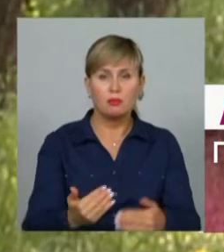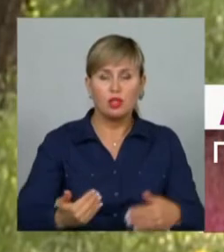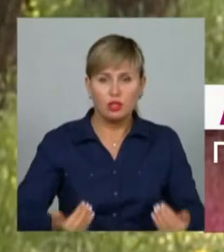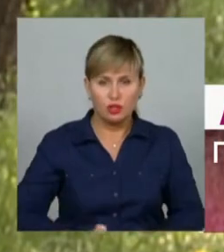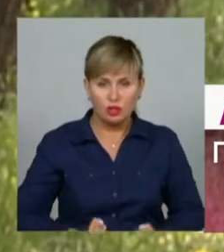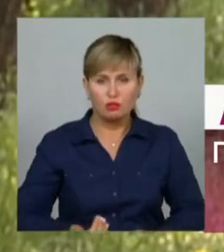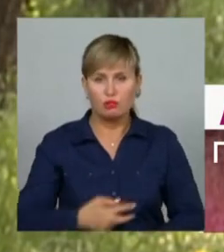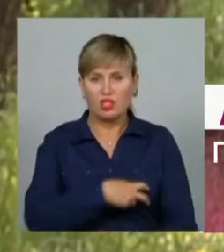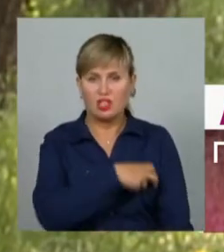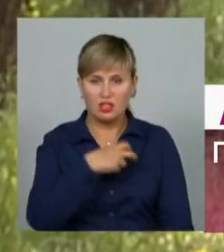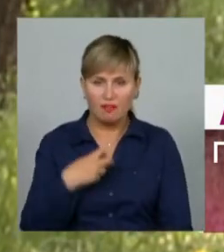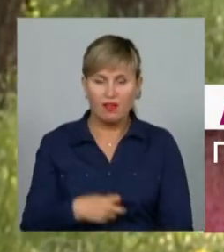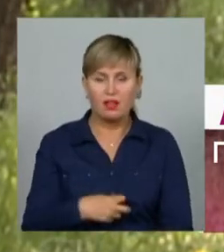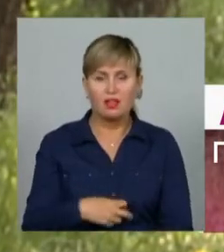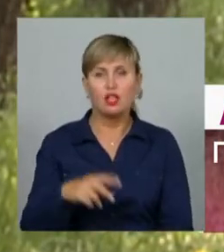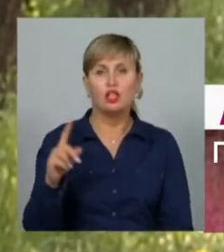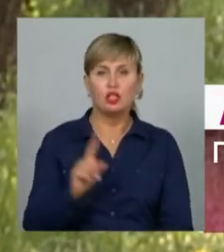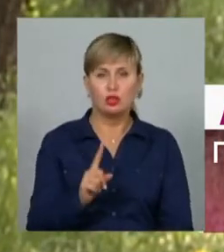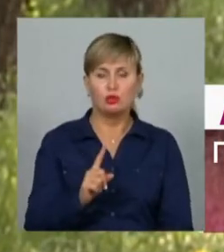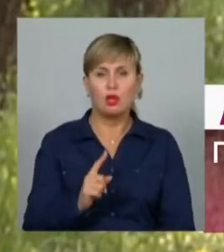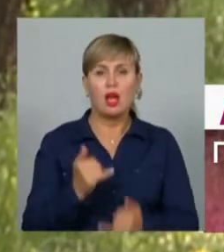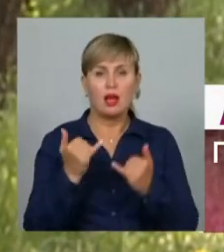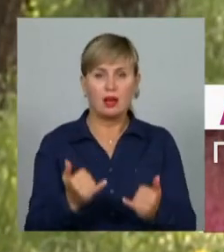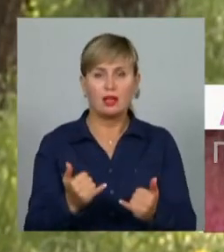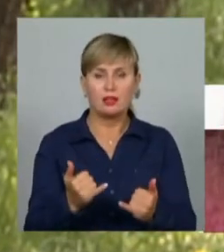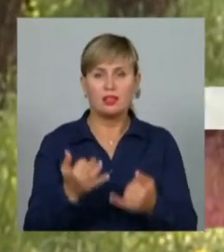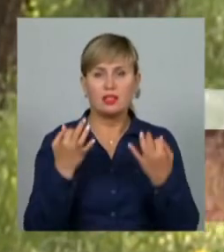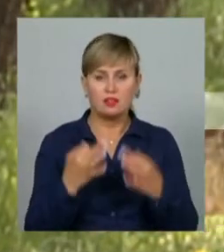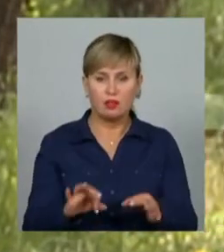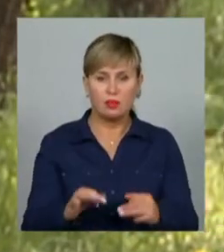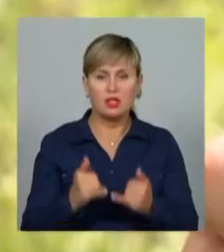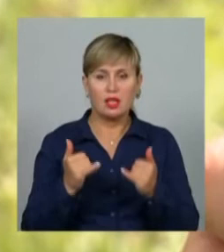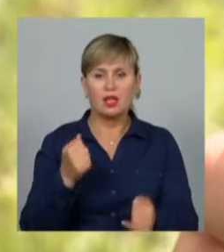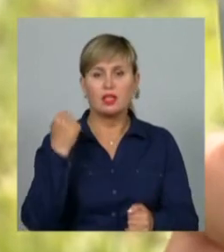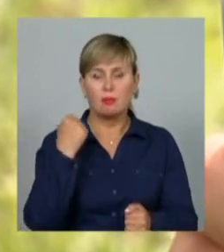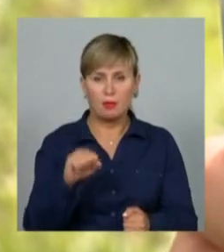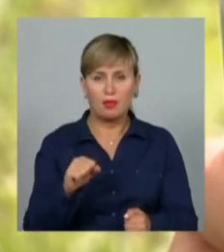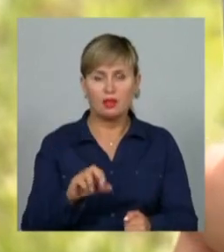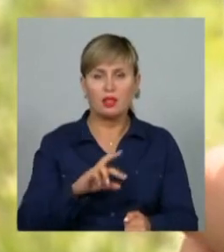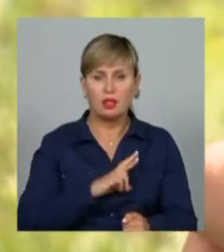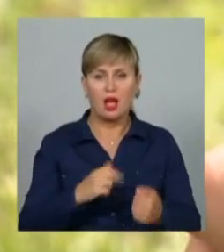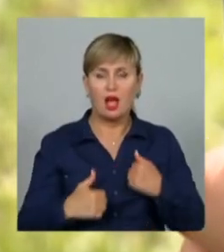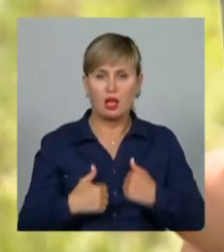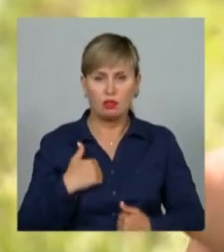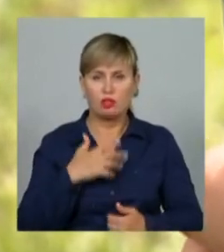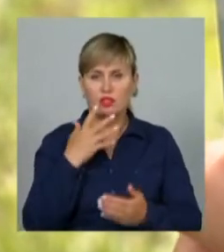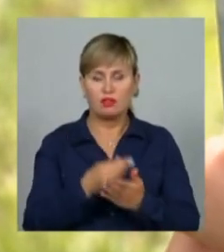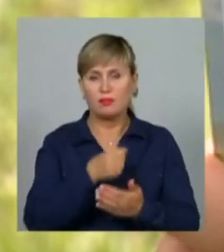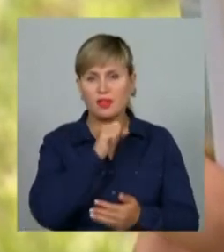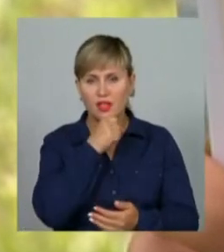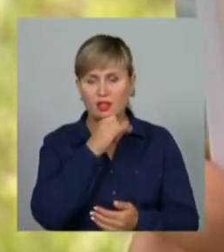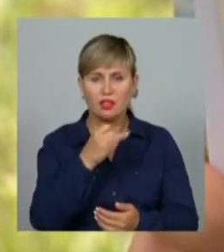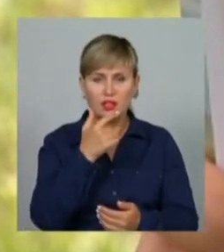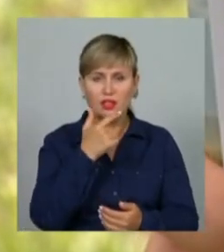рисковал, что ради вот свободы, ради победы. Я горжусь своим прадедушкой и